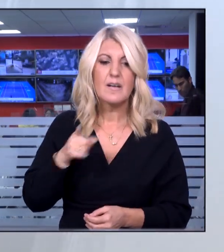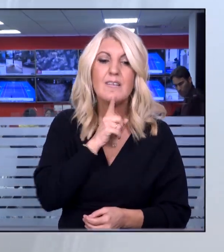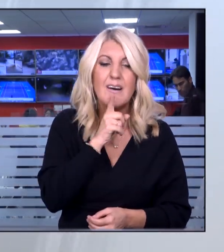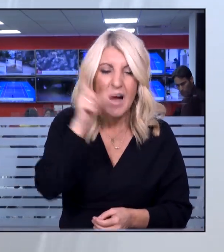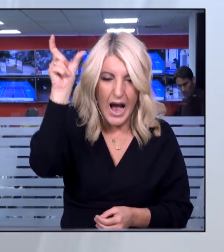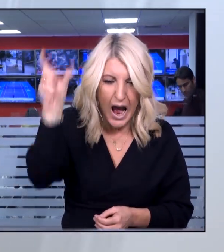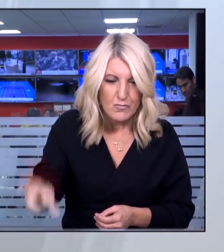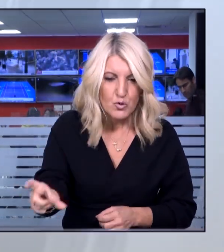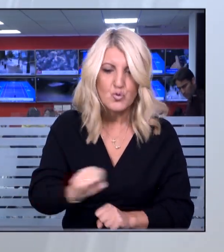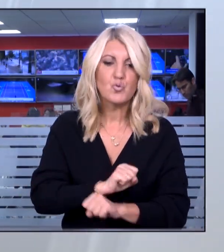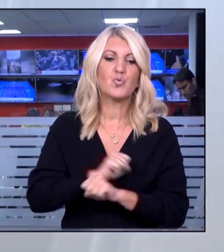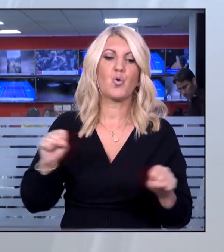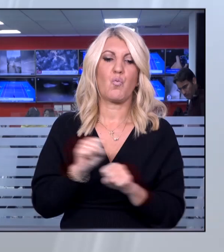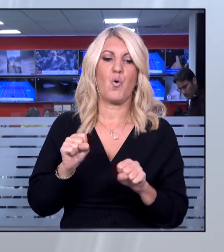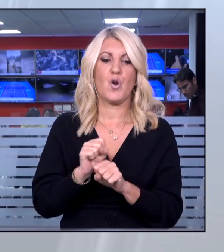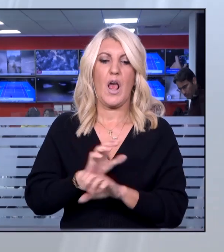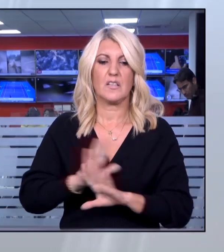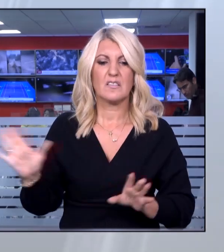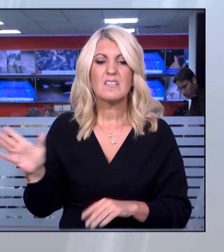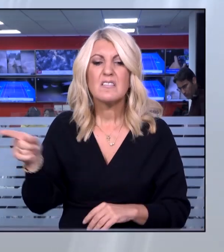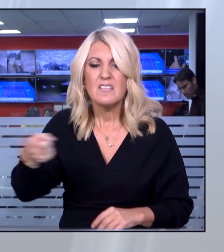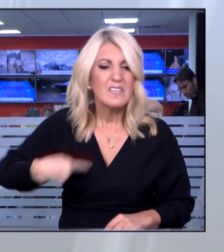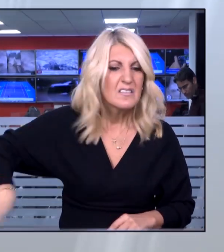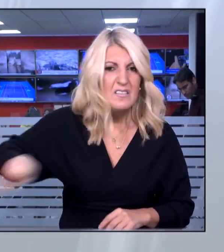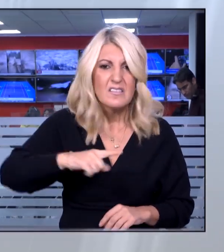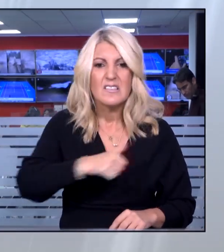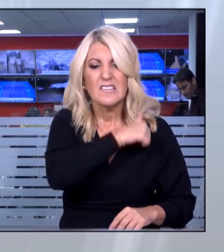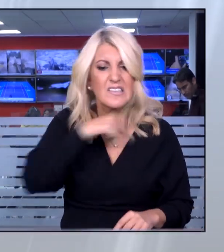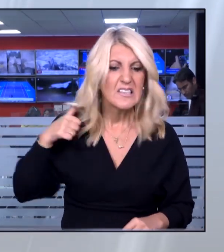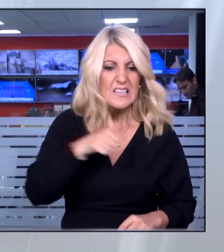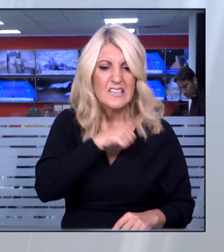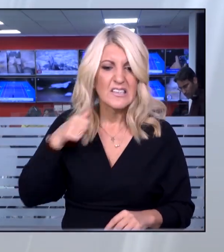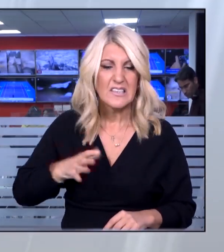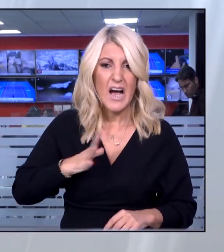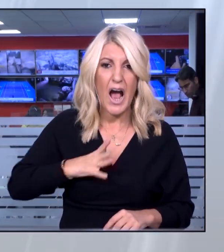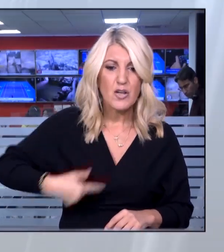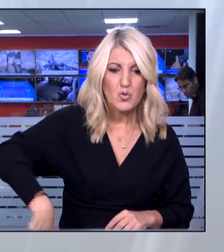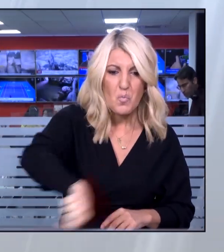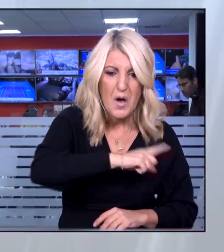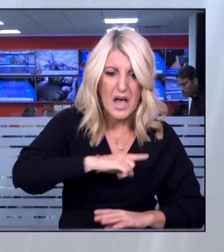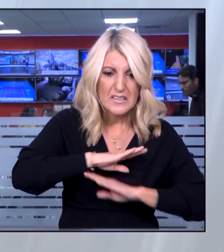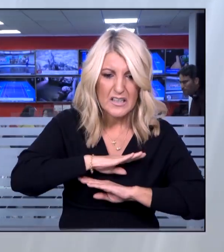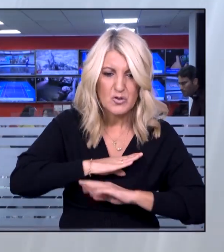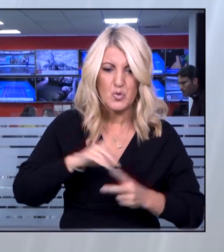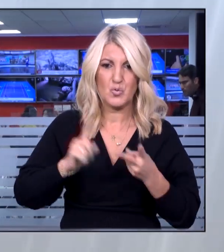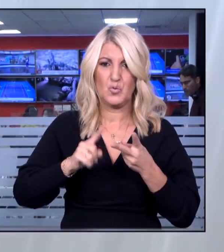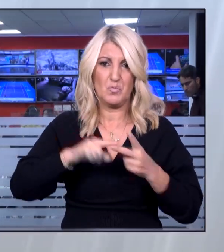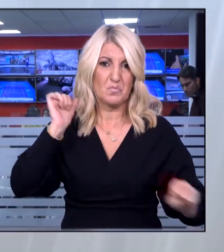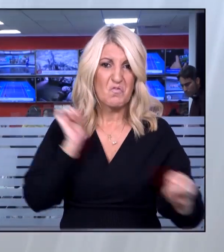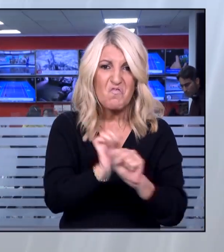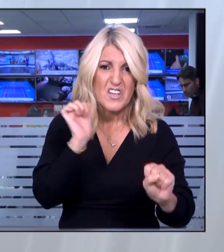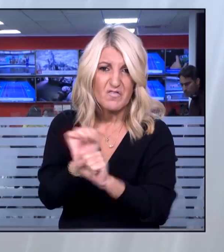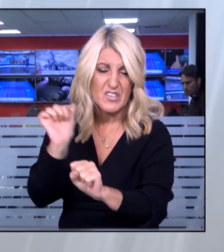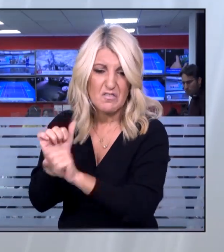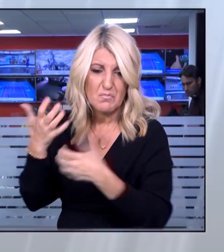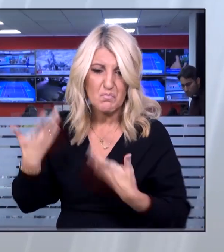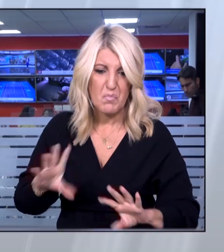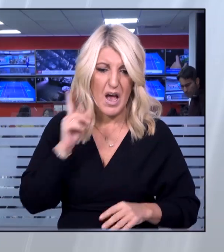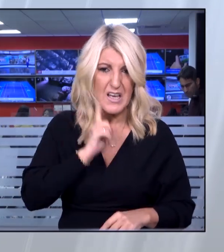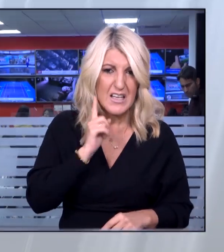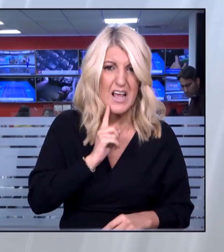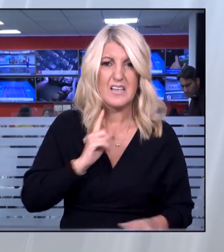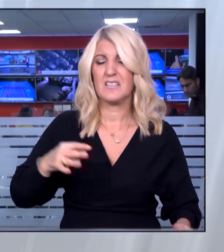Beheaded our men, raped our women, burnt babies alive. We took him out, and we're continuing our battle with Iran's other terrorist